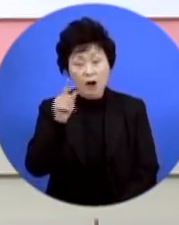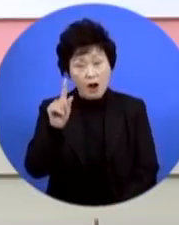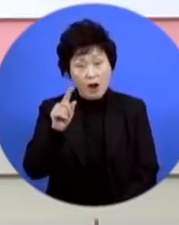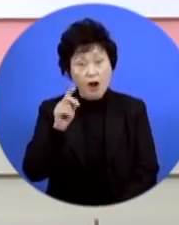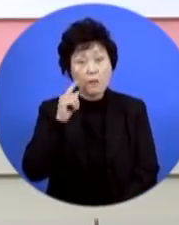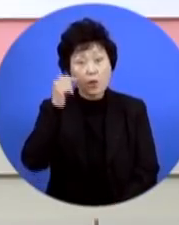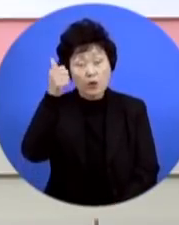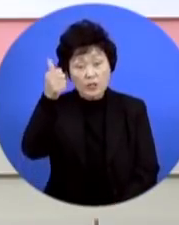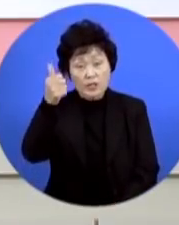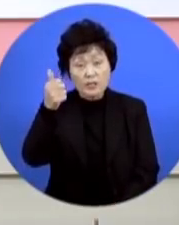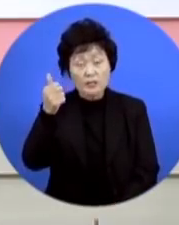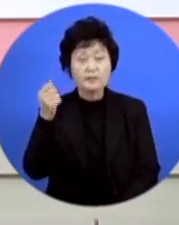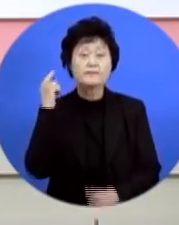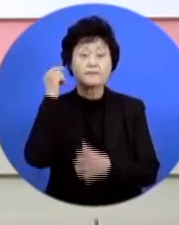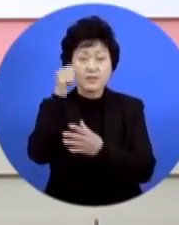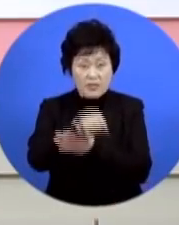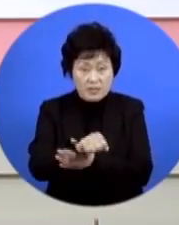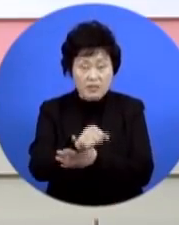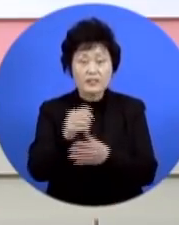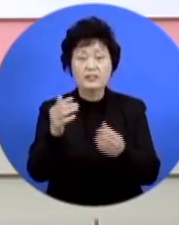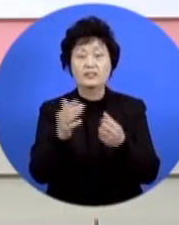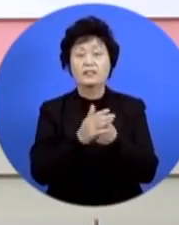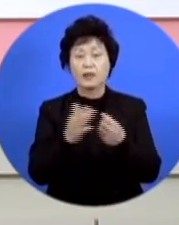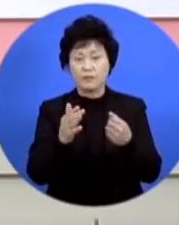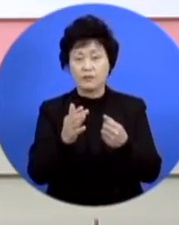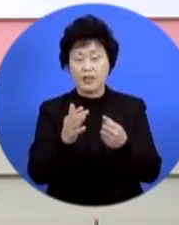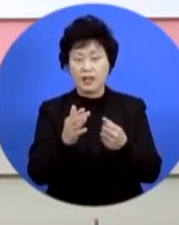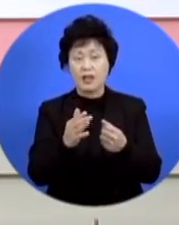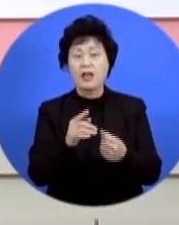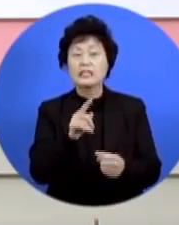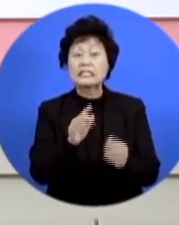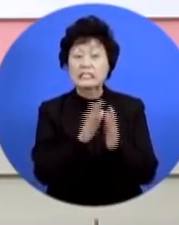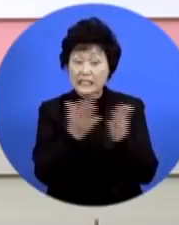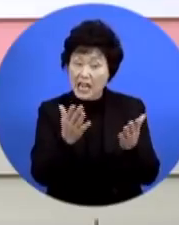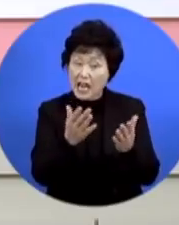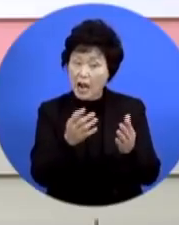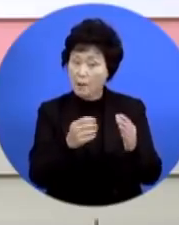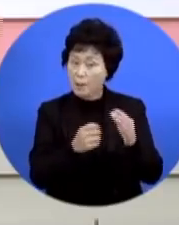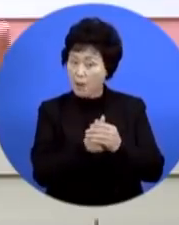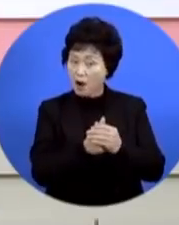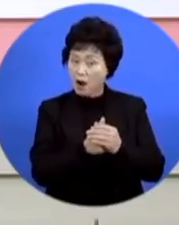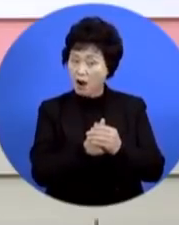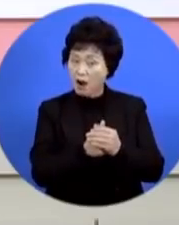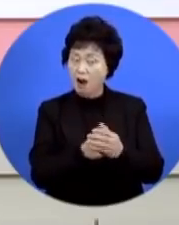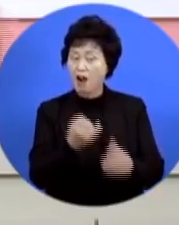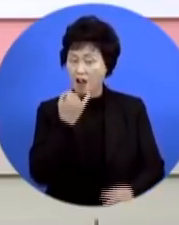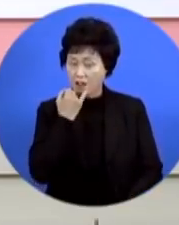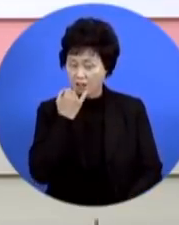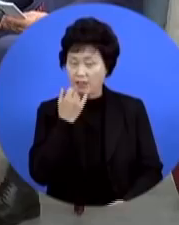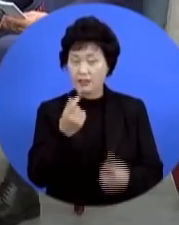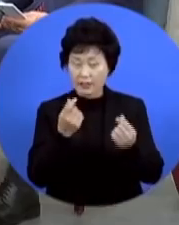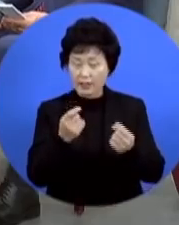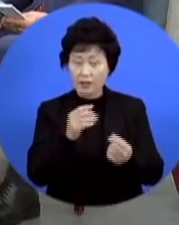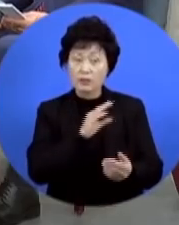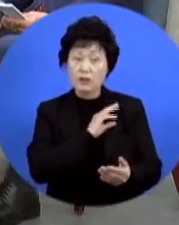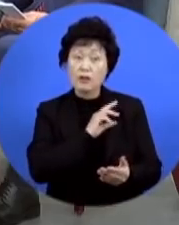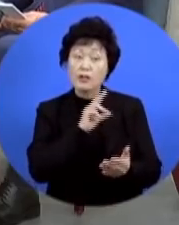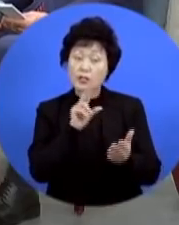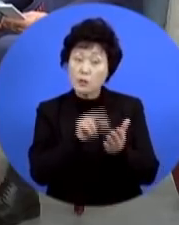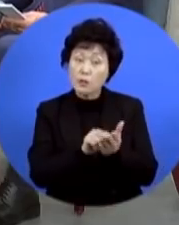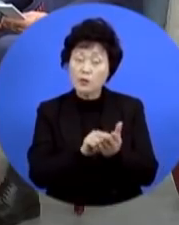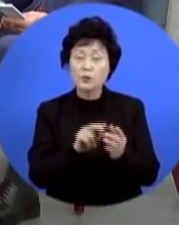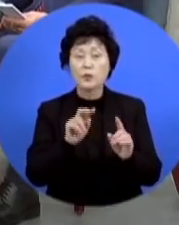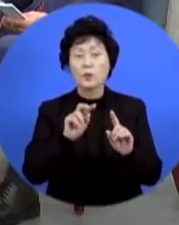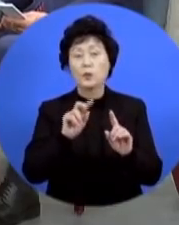고집대로 해라. 이거는 좀 독특한 책일 것 같다. 그래가지고 제목도 안 건드리고 나왔는데 그